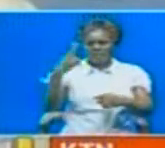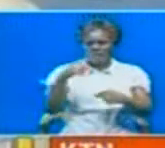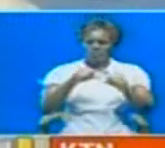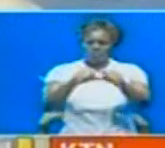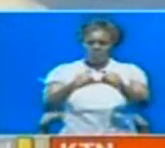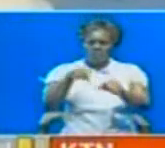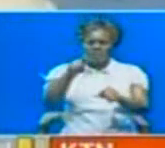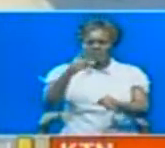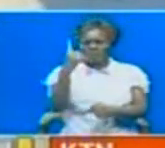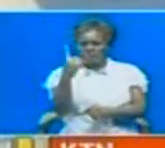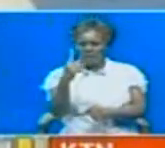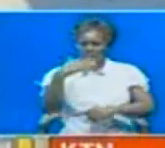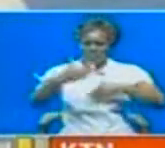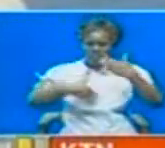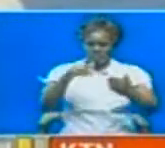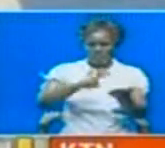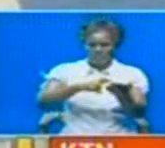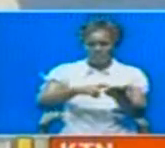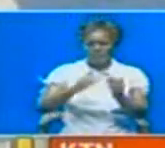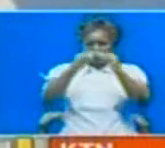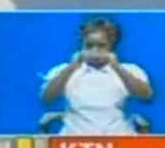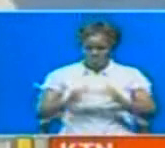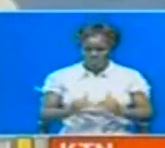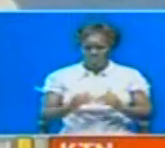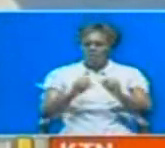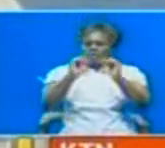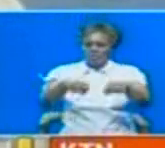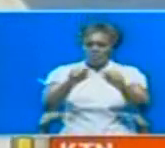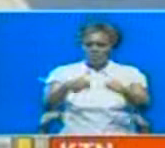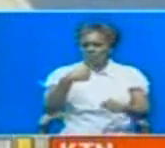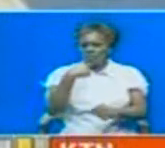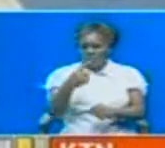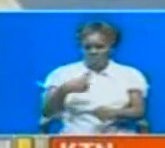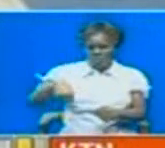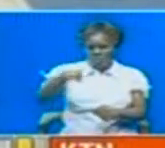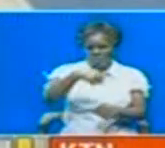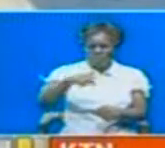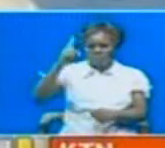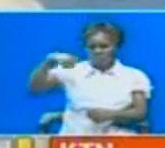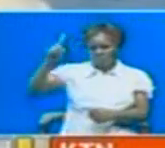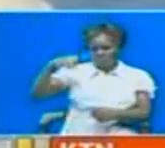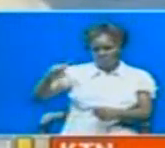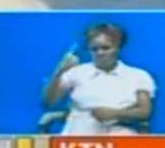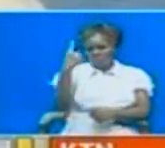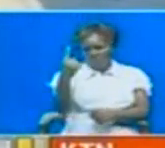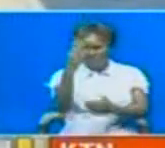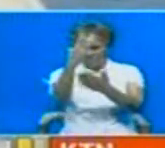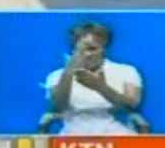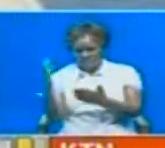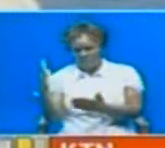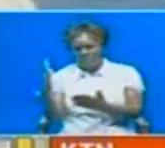Kawaida wanacheza msimu mmoja, wanateremka. Kwa hivyo unaweza kusema tulifanikiwa kwa upande mmoja, kwa timu